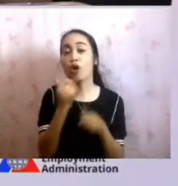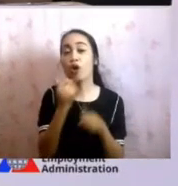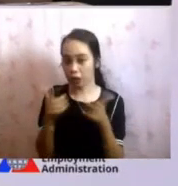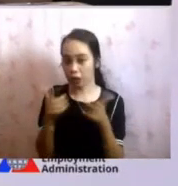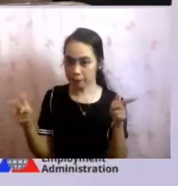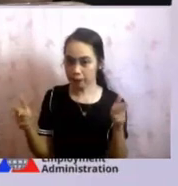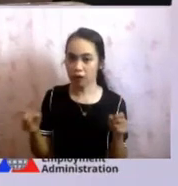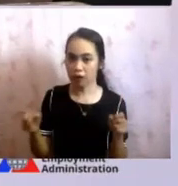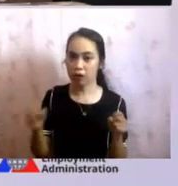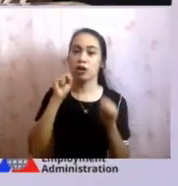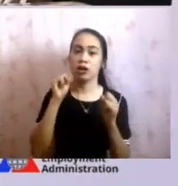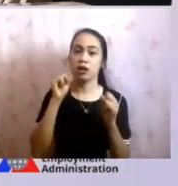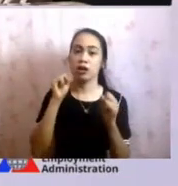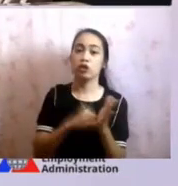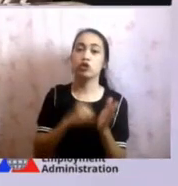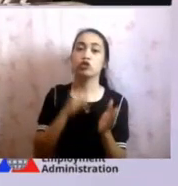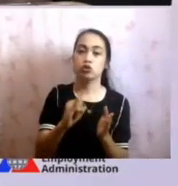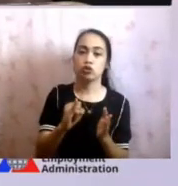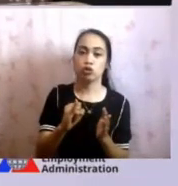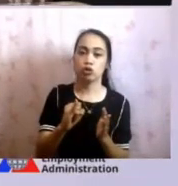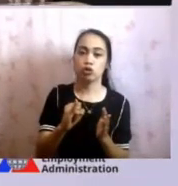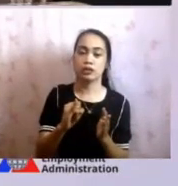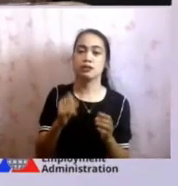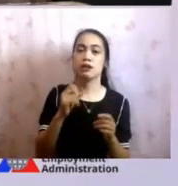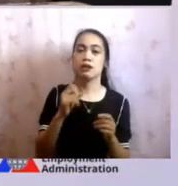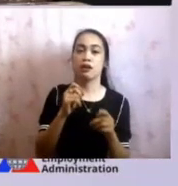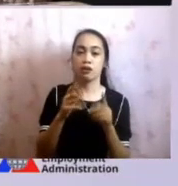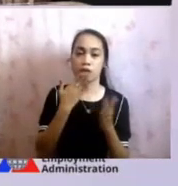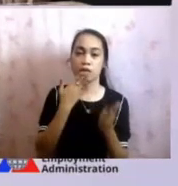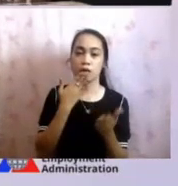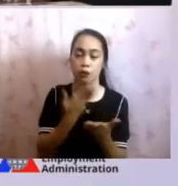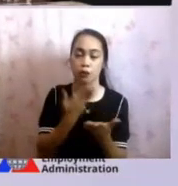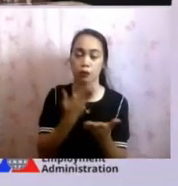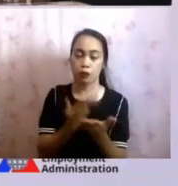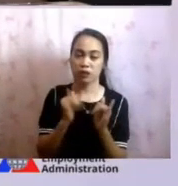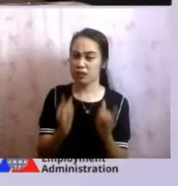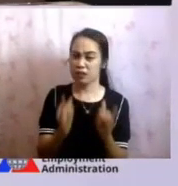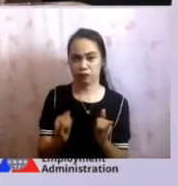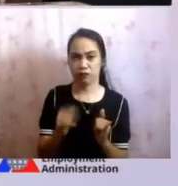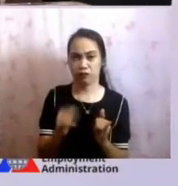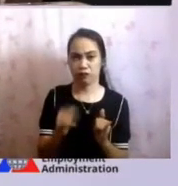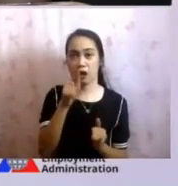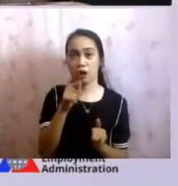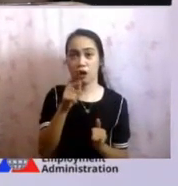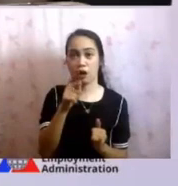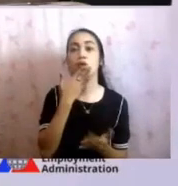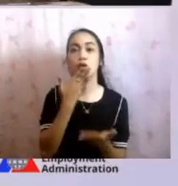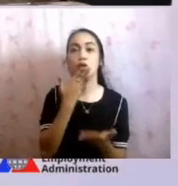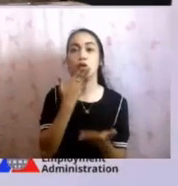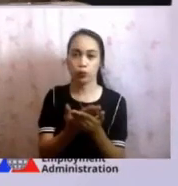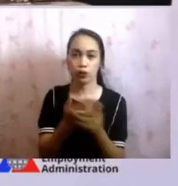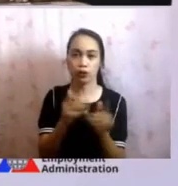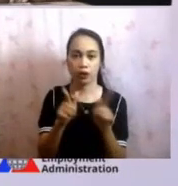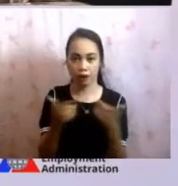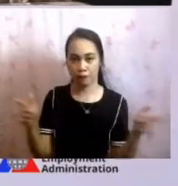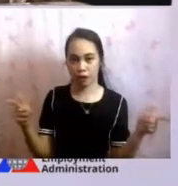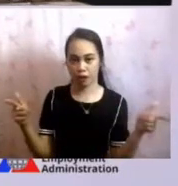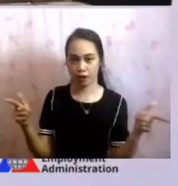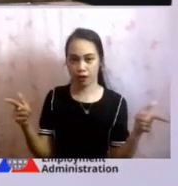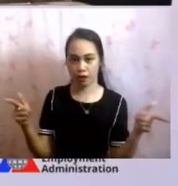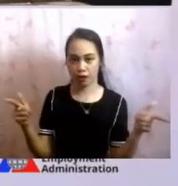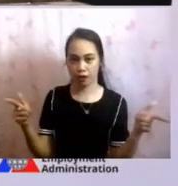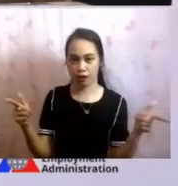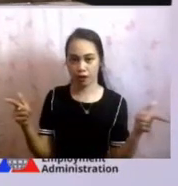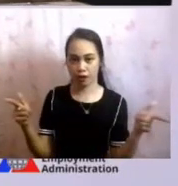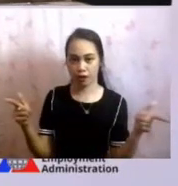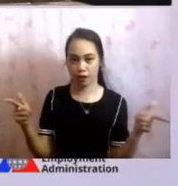you plan nga mo ipass nimo siya ini kada next day na. Of course, the date of the Tuesday dili